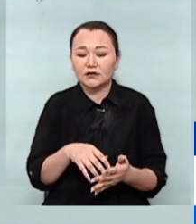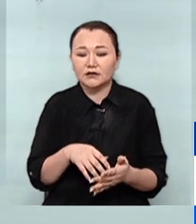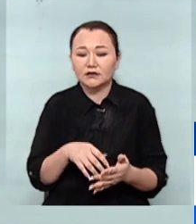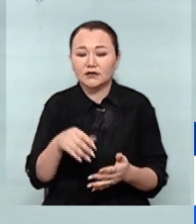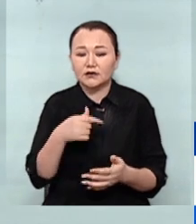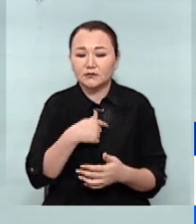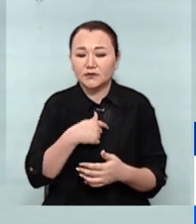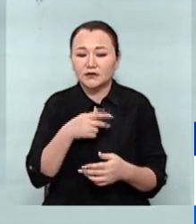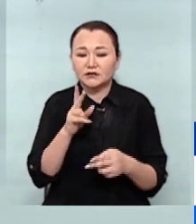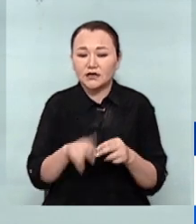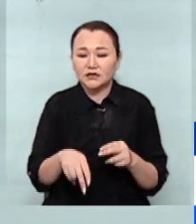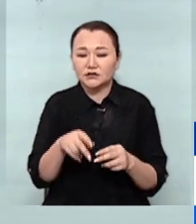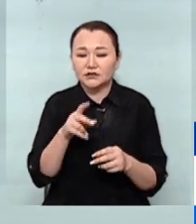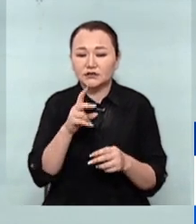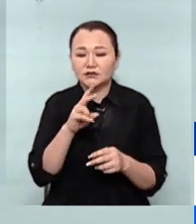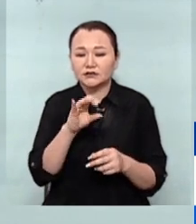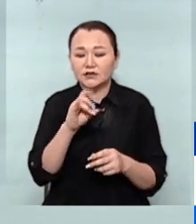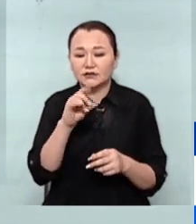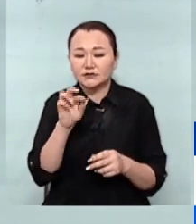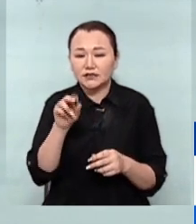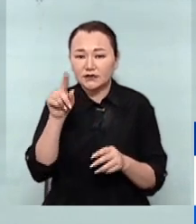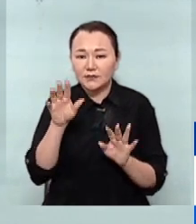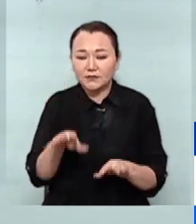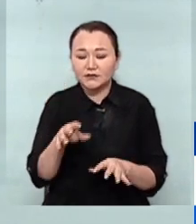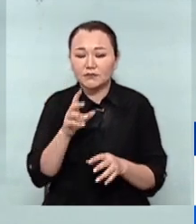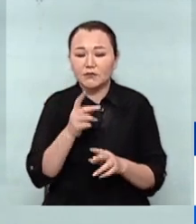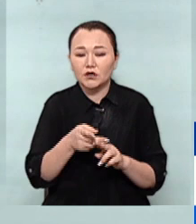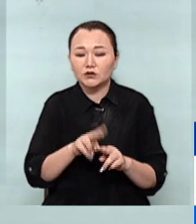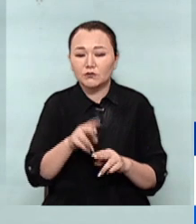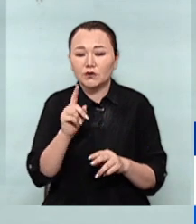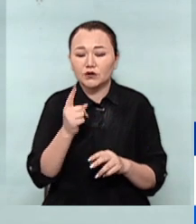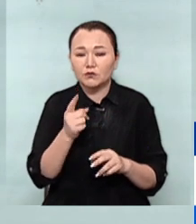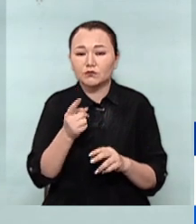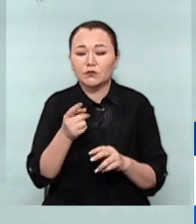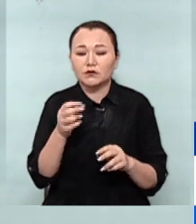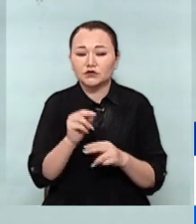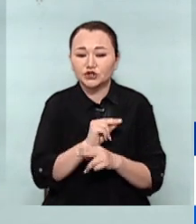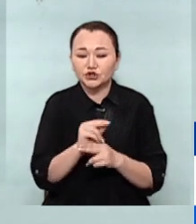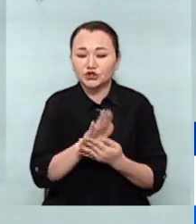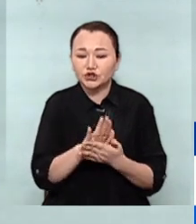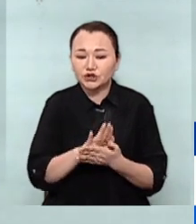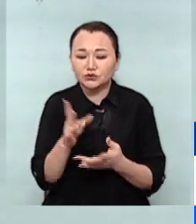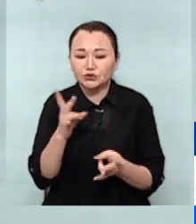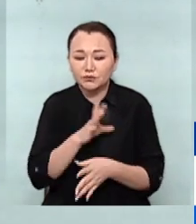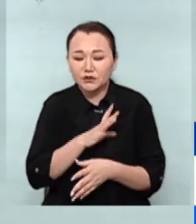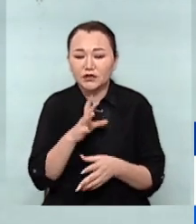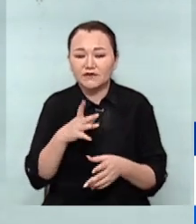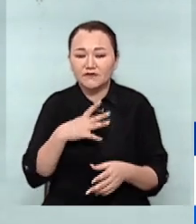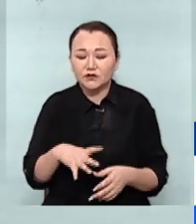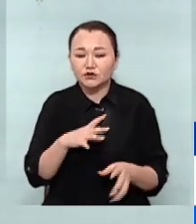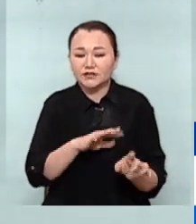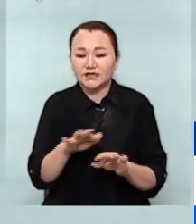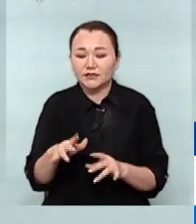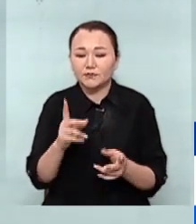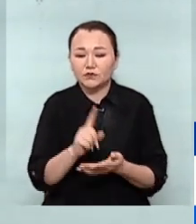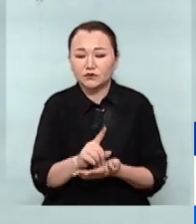Мы закачивали ее на станцию. Почему? Потому что не хватало технической воды, химической очищенной. То есть это было вынужденное мероприятие,